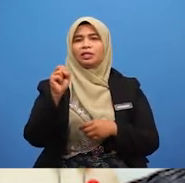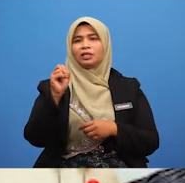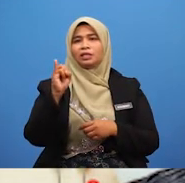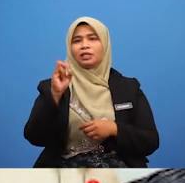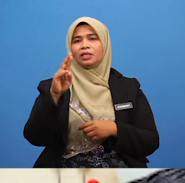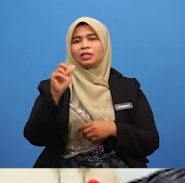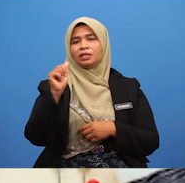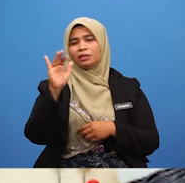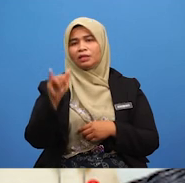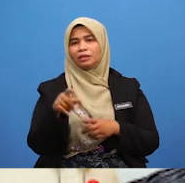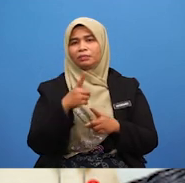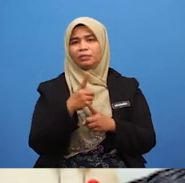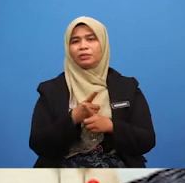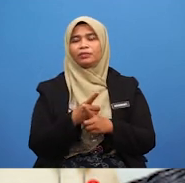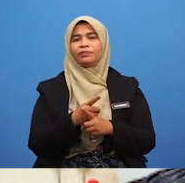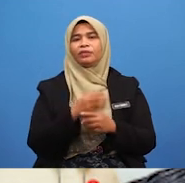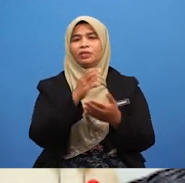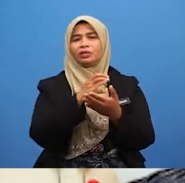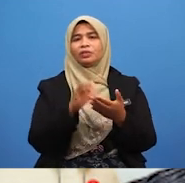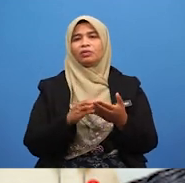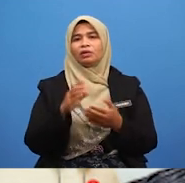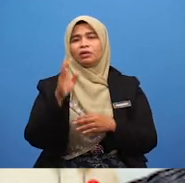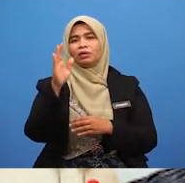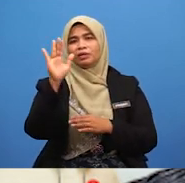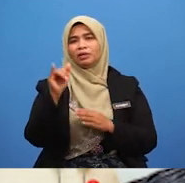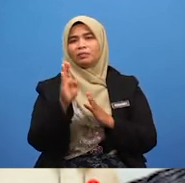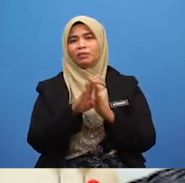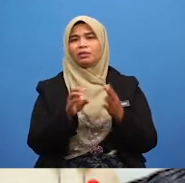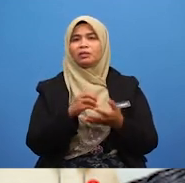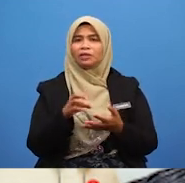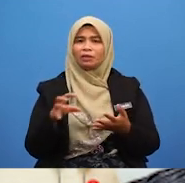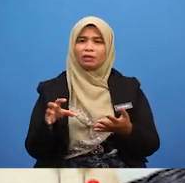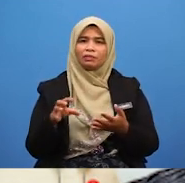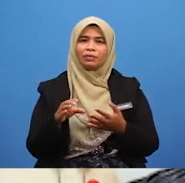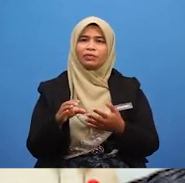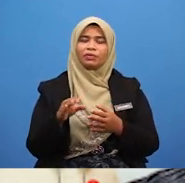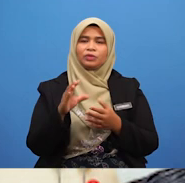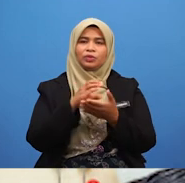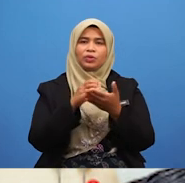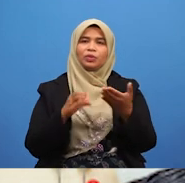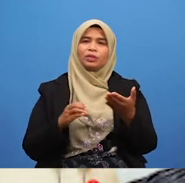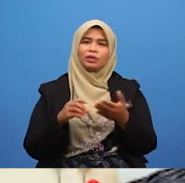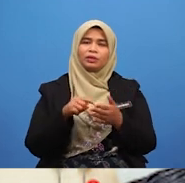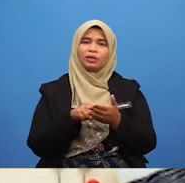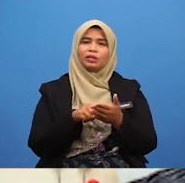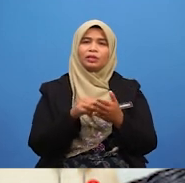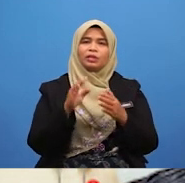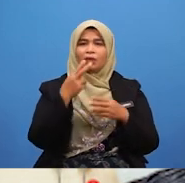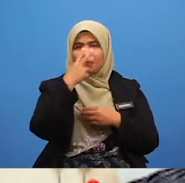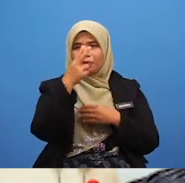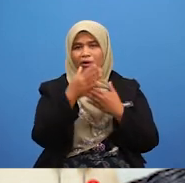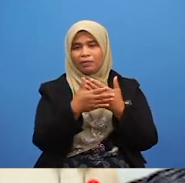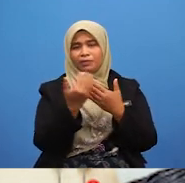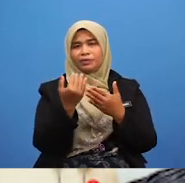terakhir ialah corak terabur. Jika corak bunga terabur, walaupun ianya nampak